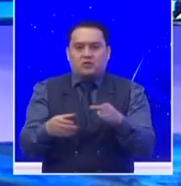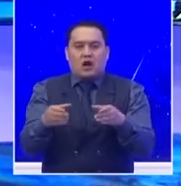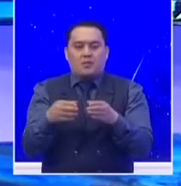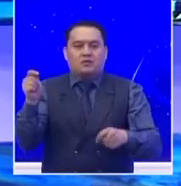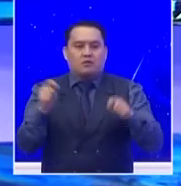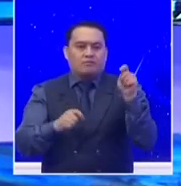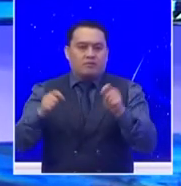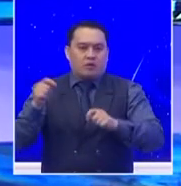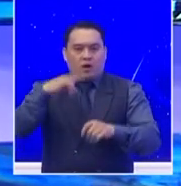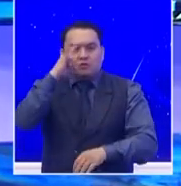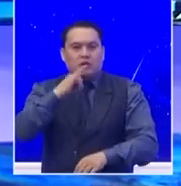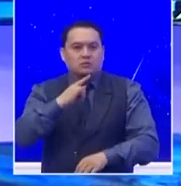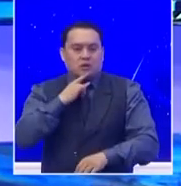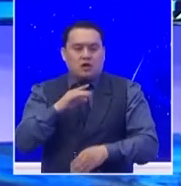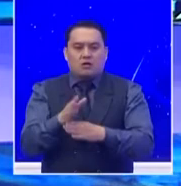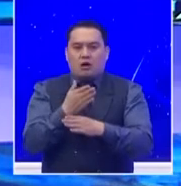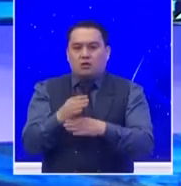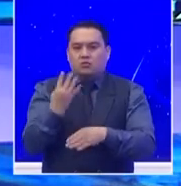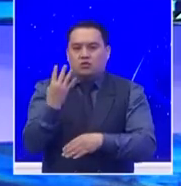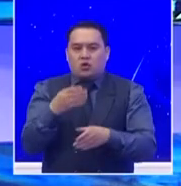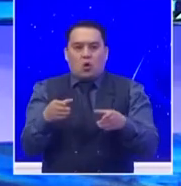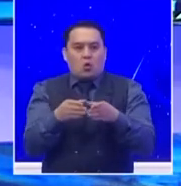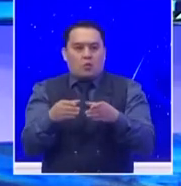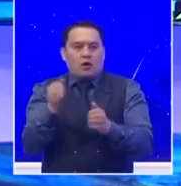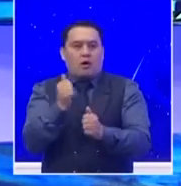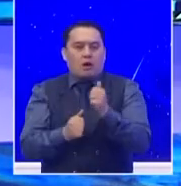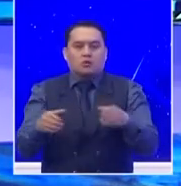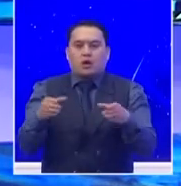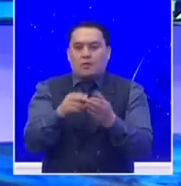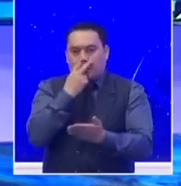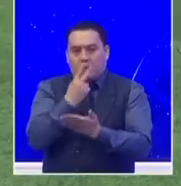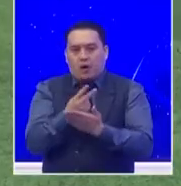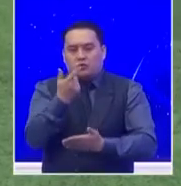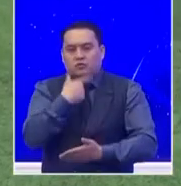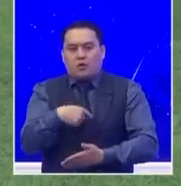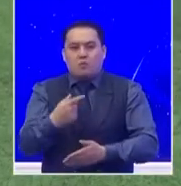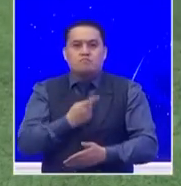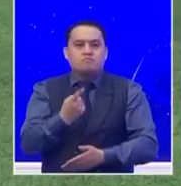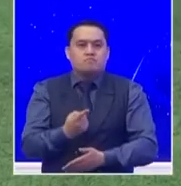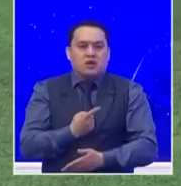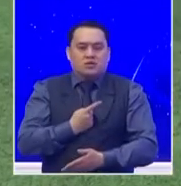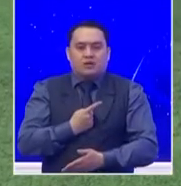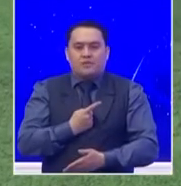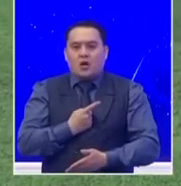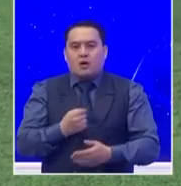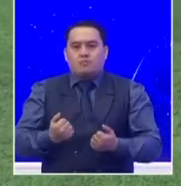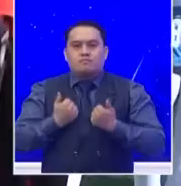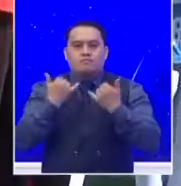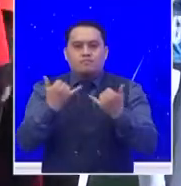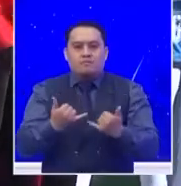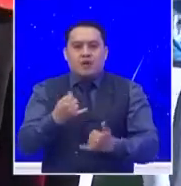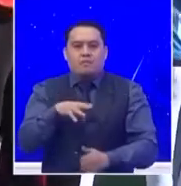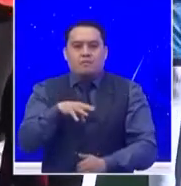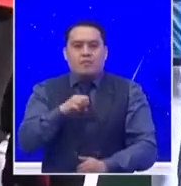всех регионов Казахстана. Разделившись на 4 группы, каждая команда продемонстрировала свой максимум. Турнир посвящен памяти тренера